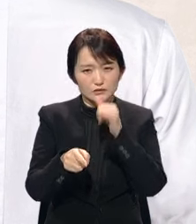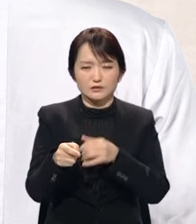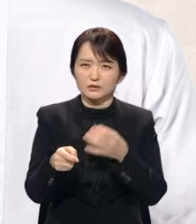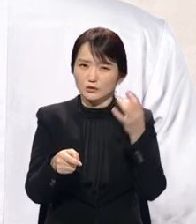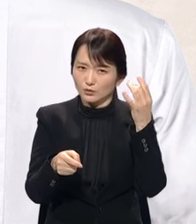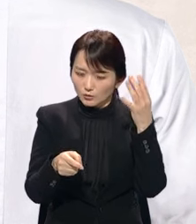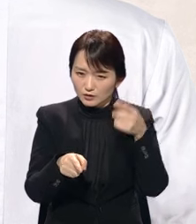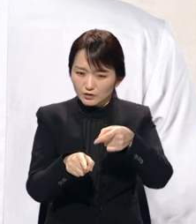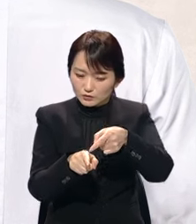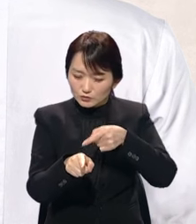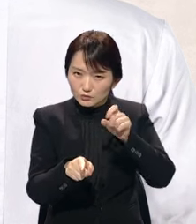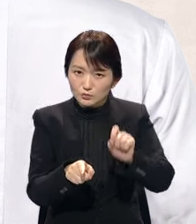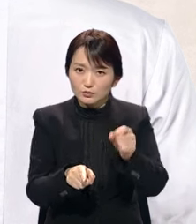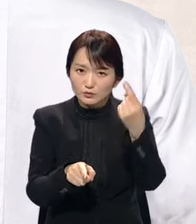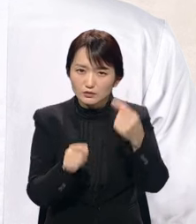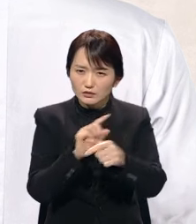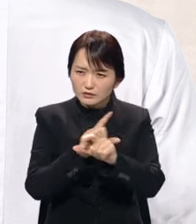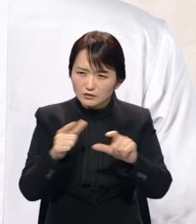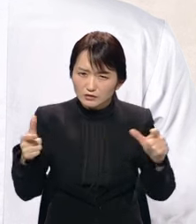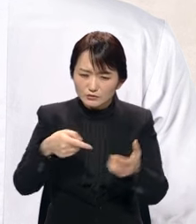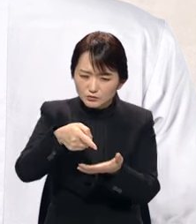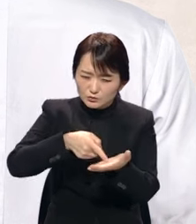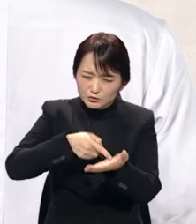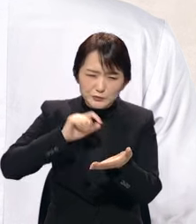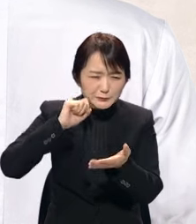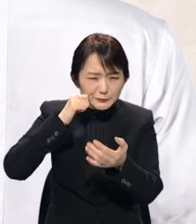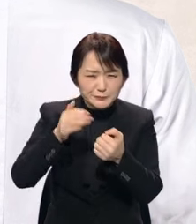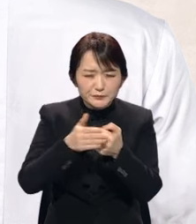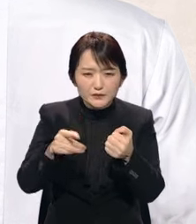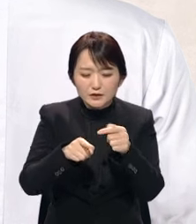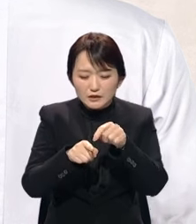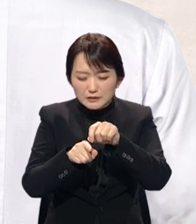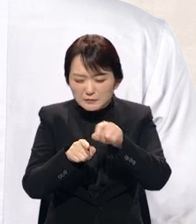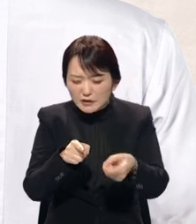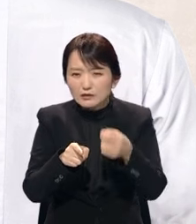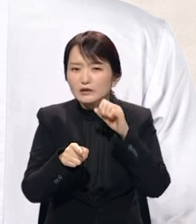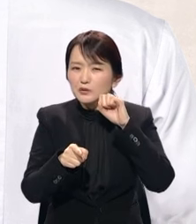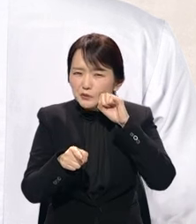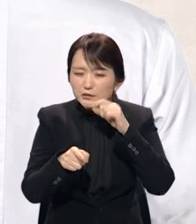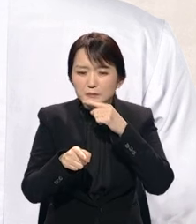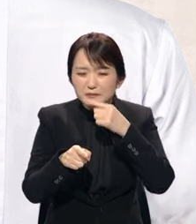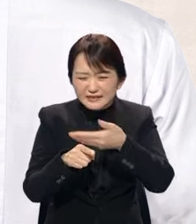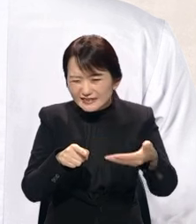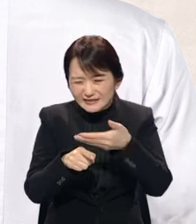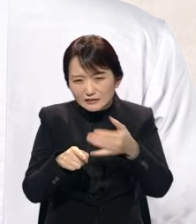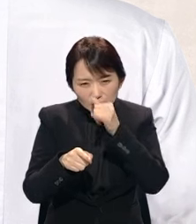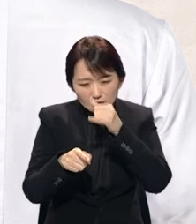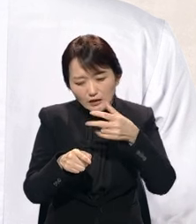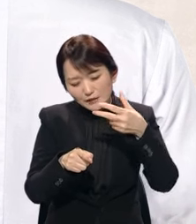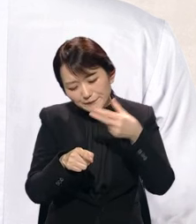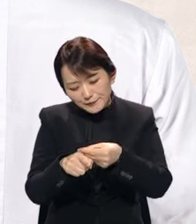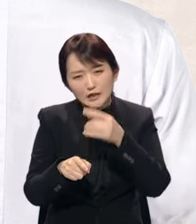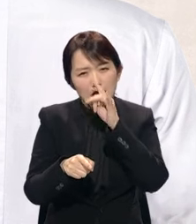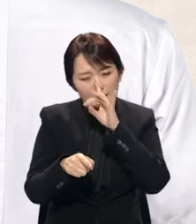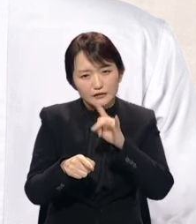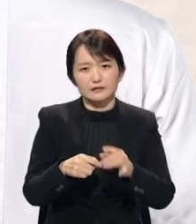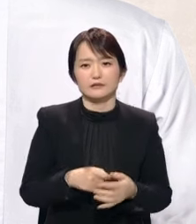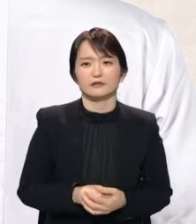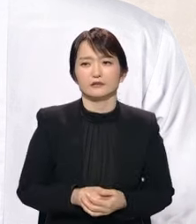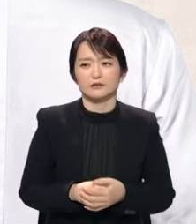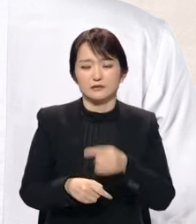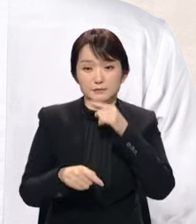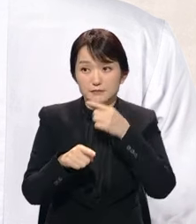때문에 이제 여러 가지 수술상 난이도가 있어서 내부 조직 벗겨내기도 어렵고 또 출혈이 많이 발생할 수도 있고 마취가 잘 안 될 수도 있다고 하면서